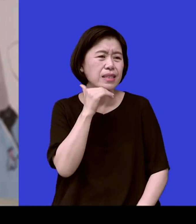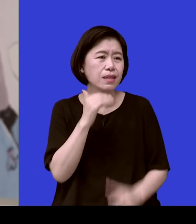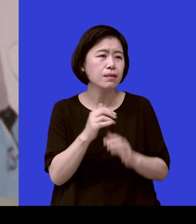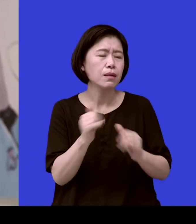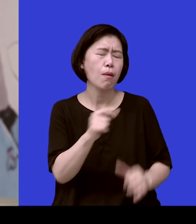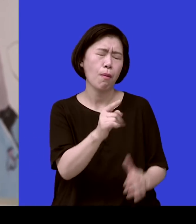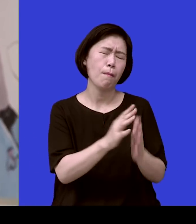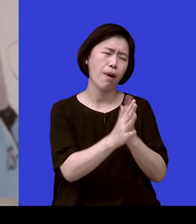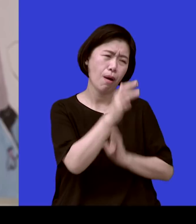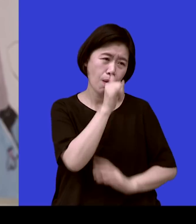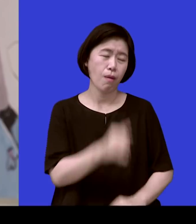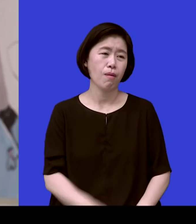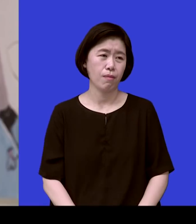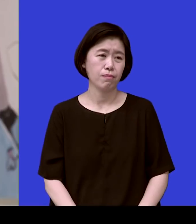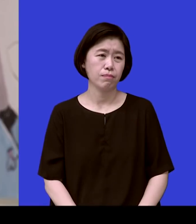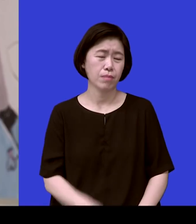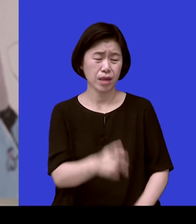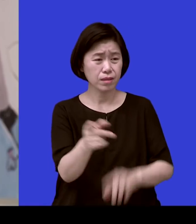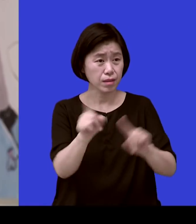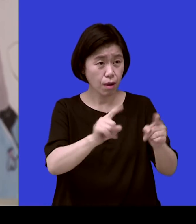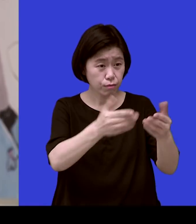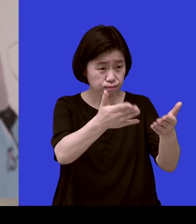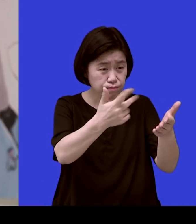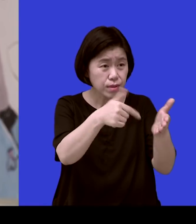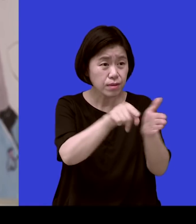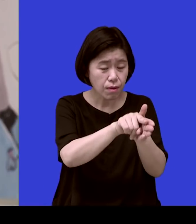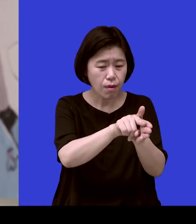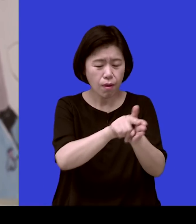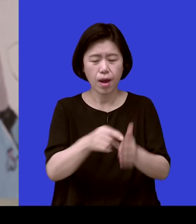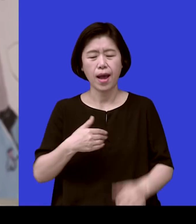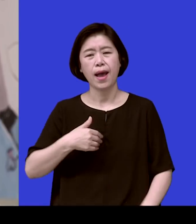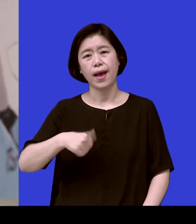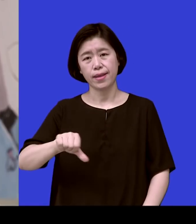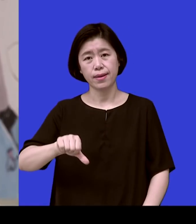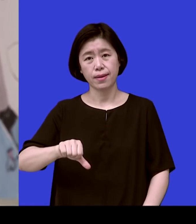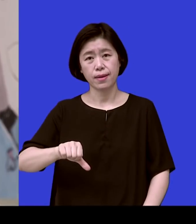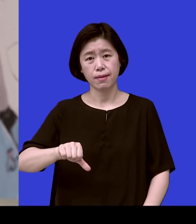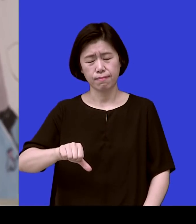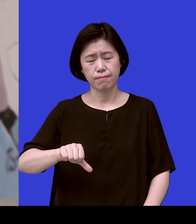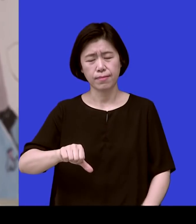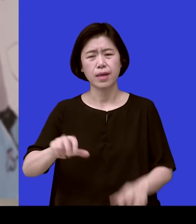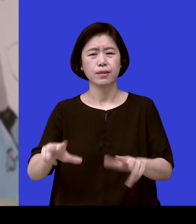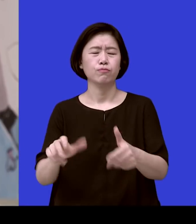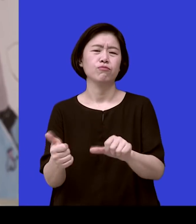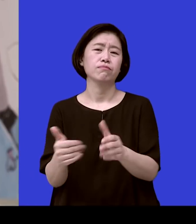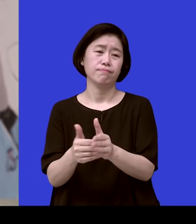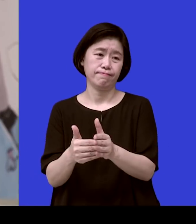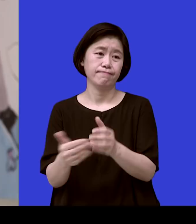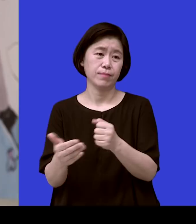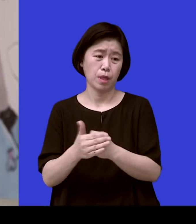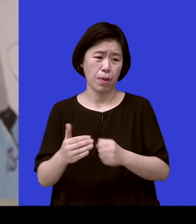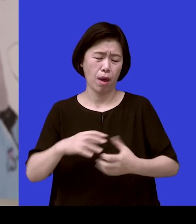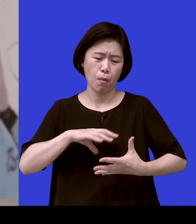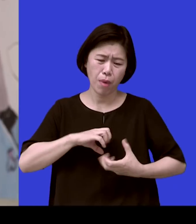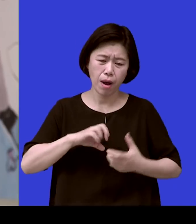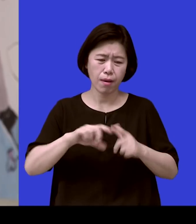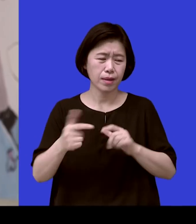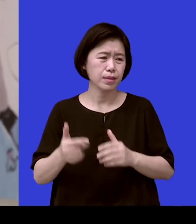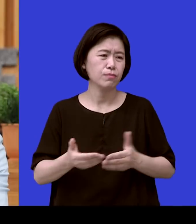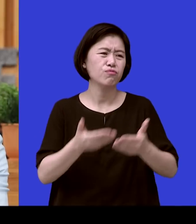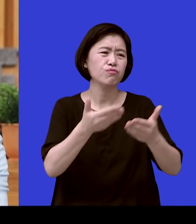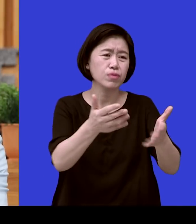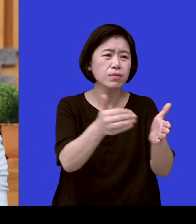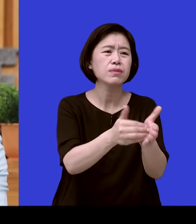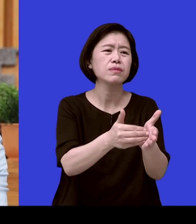걔는 살려야 되지 않겠냐고. 얘는 가망이 없다는데. 그래서 제가 막 소리 질렀던 것